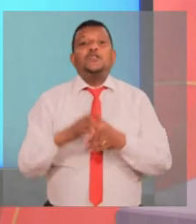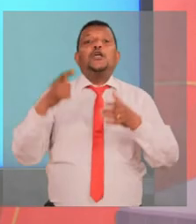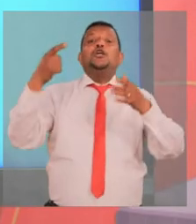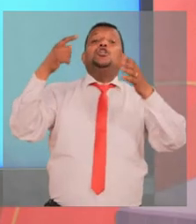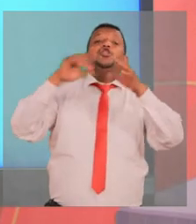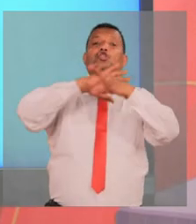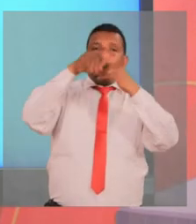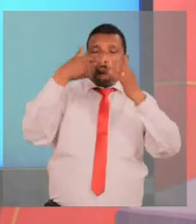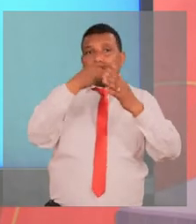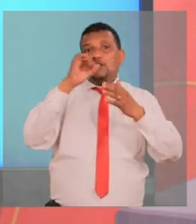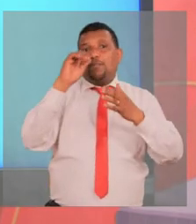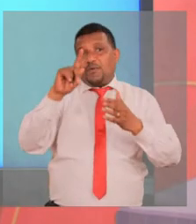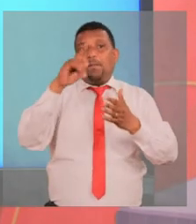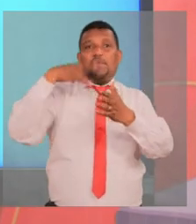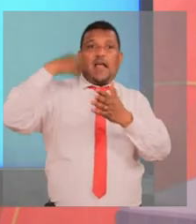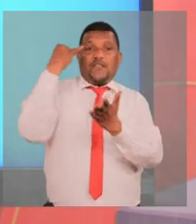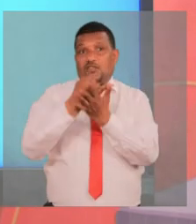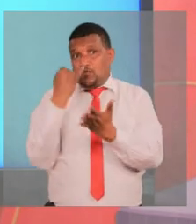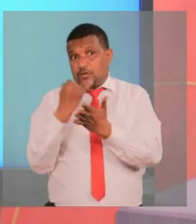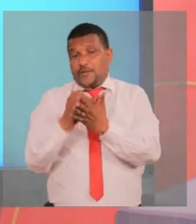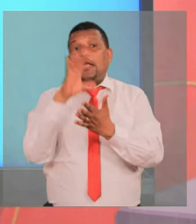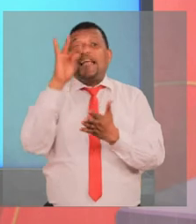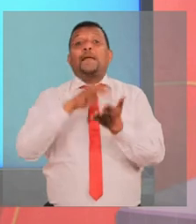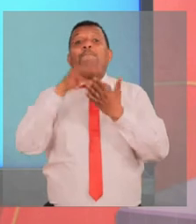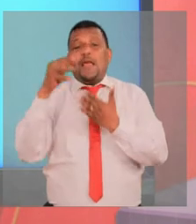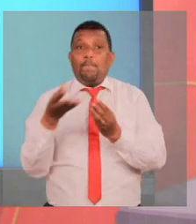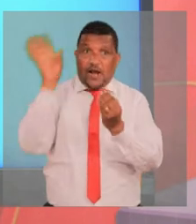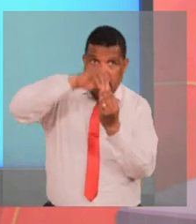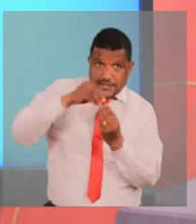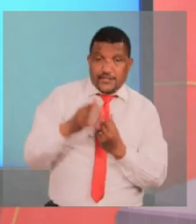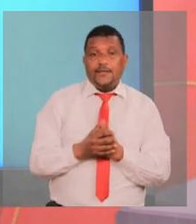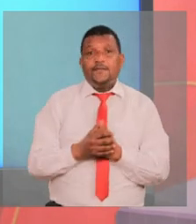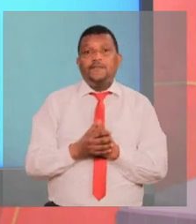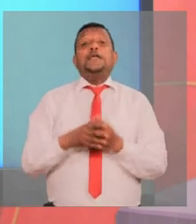subscribe this Video plz